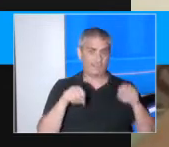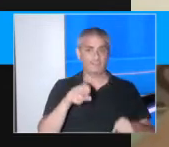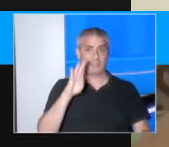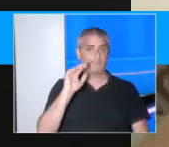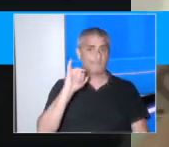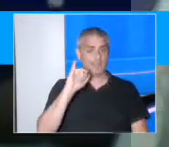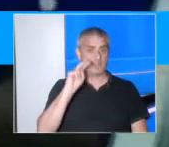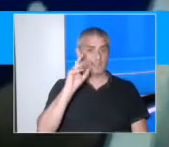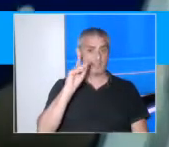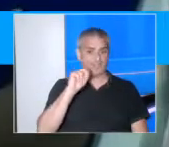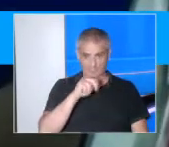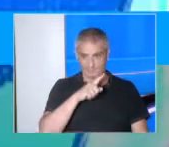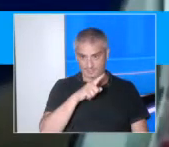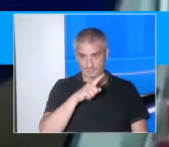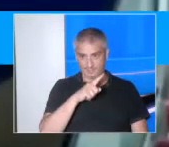ביידן באופן קונקרטי